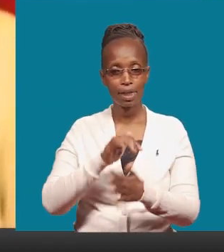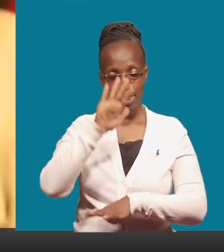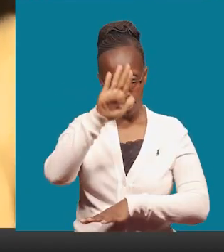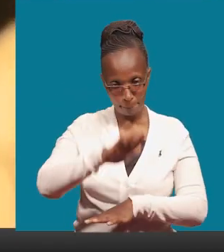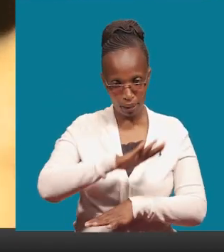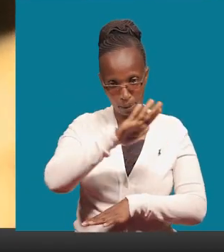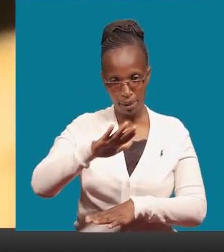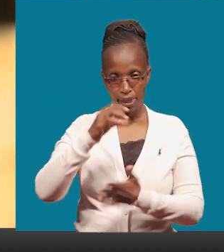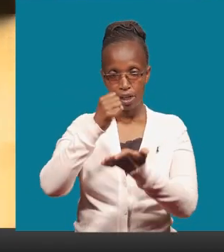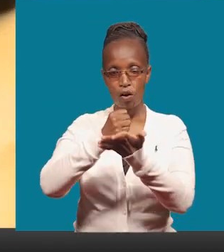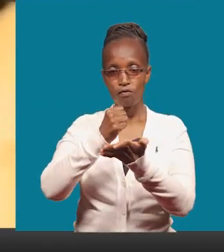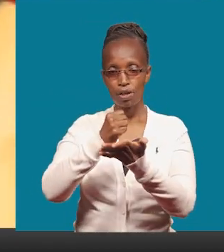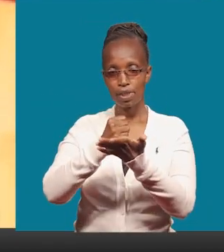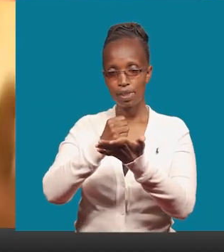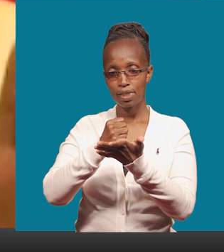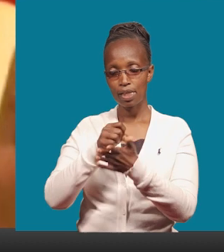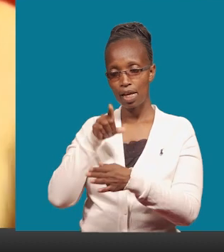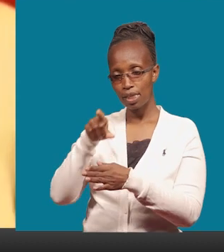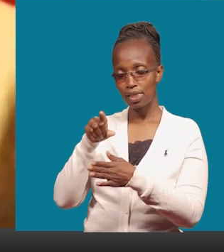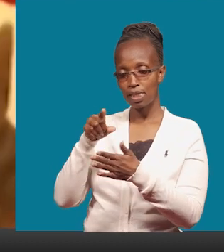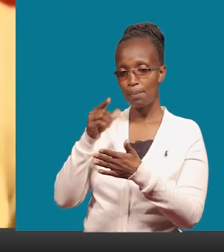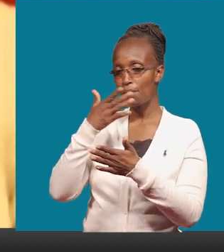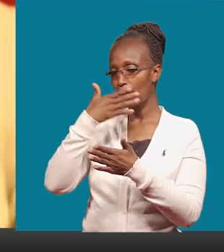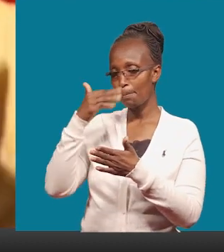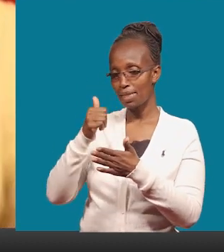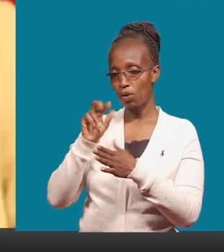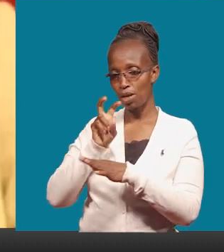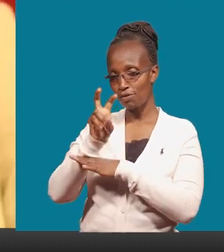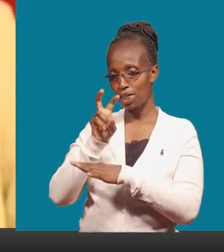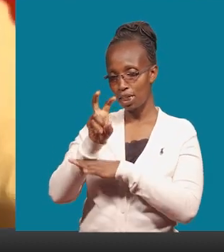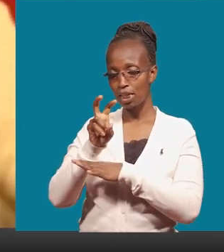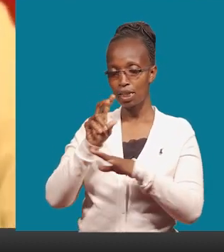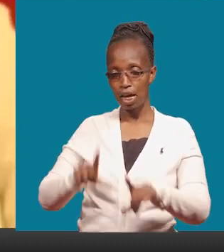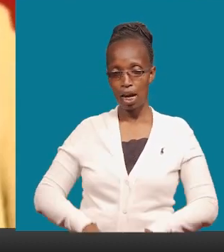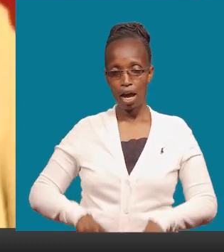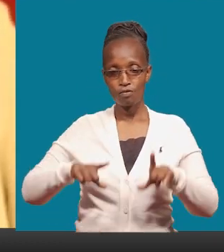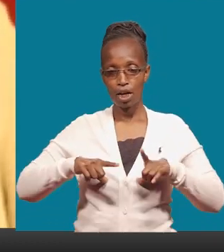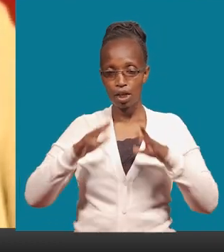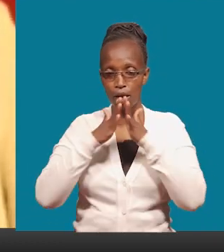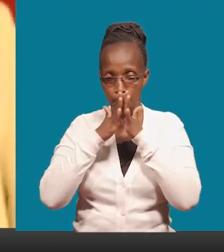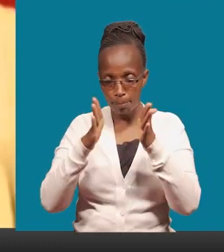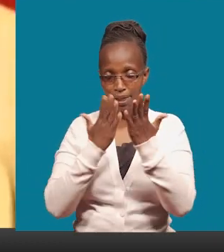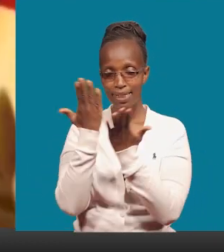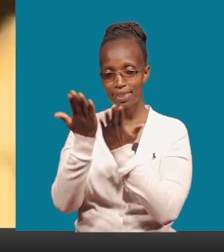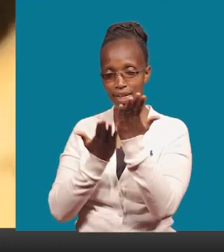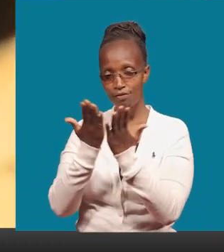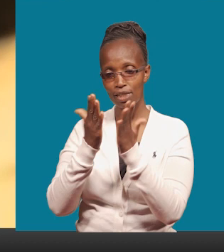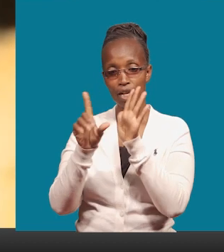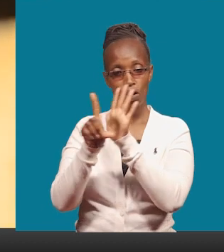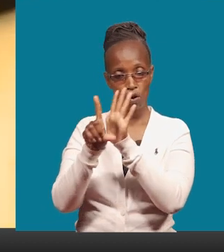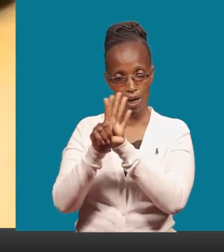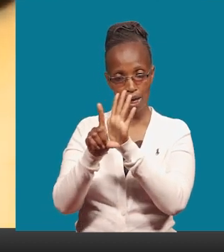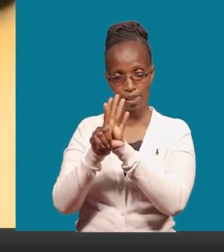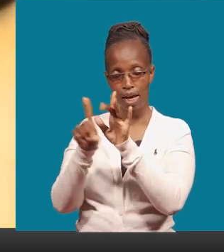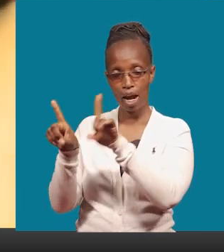The economists in the parliamentary office are some of the best I have ever seen in my life in the public service. The